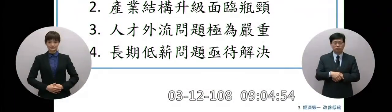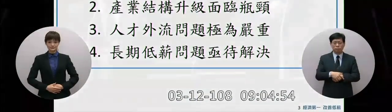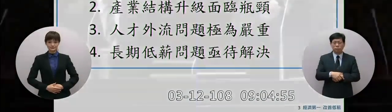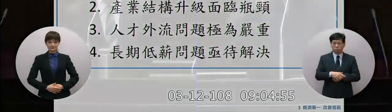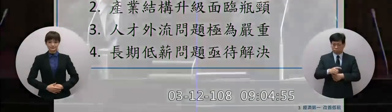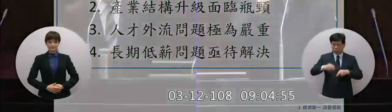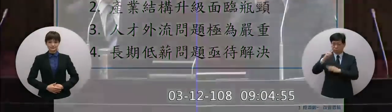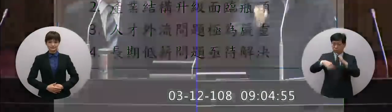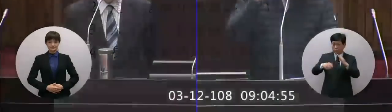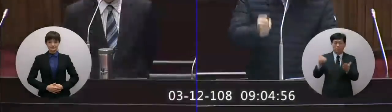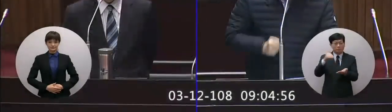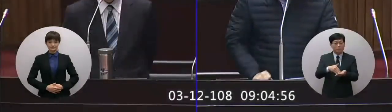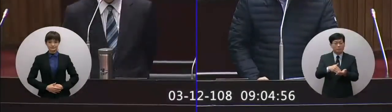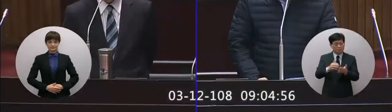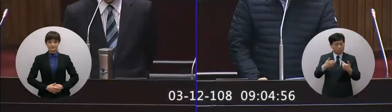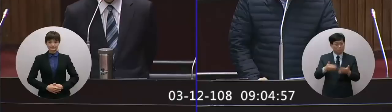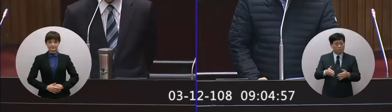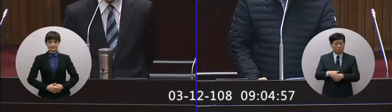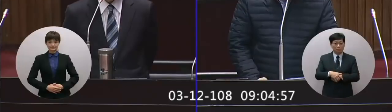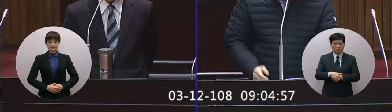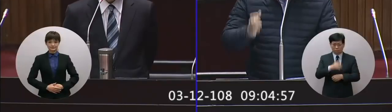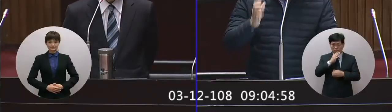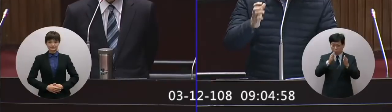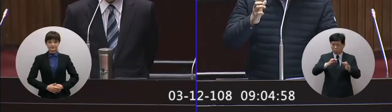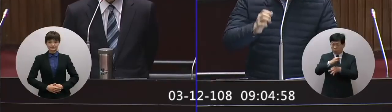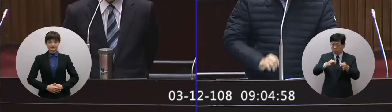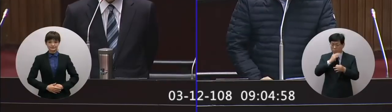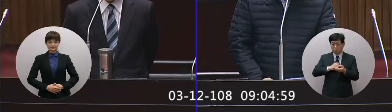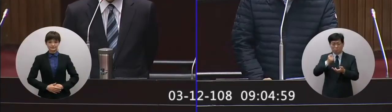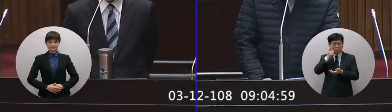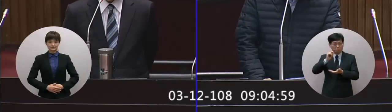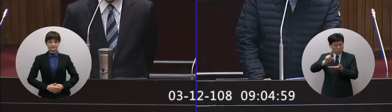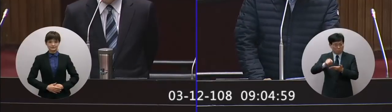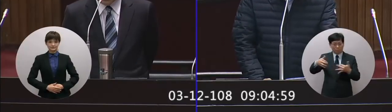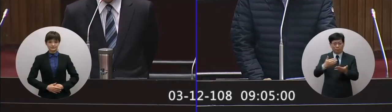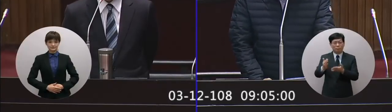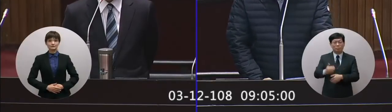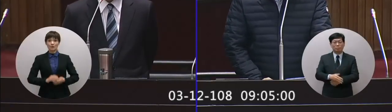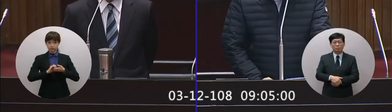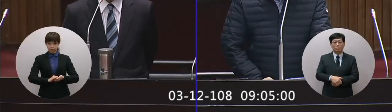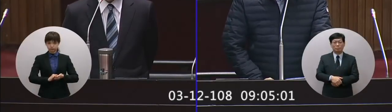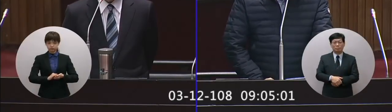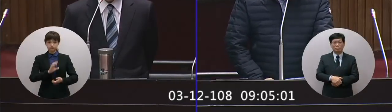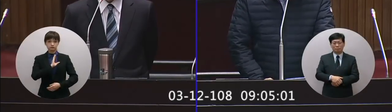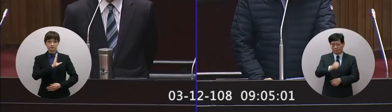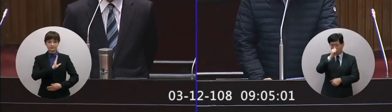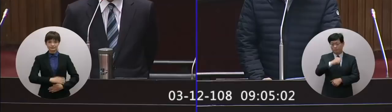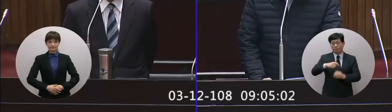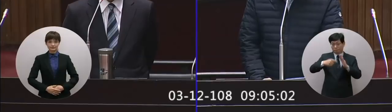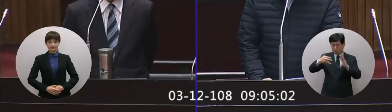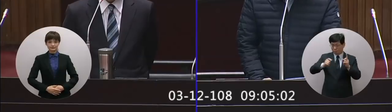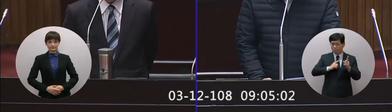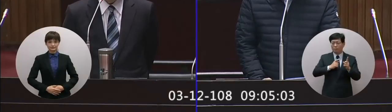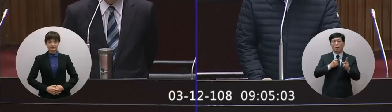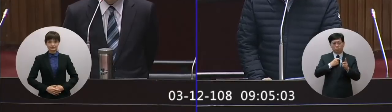长，行政院到底要不要拼经济来解决低薪的问题？ 一定要。 好，院